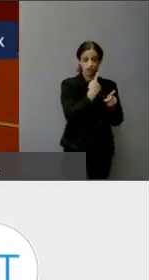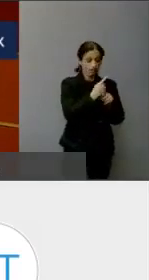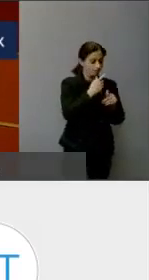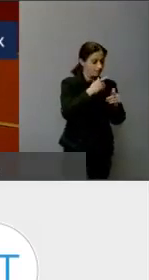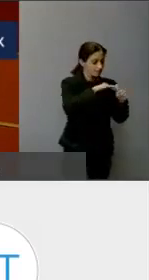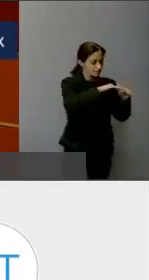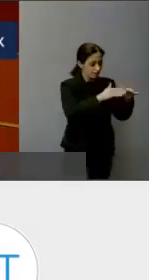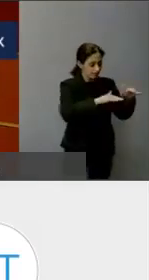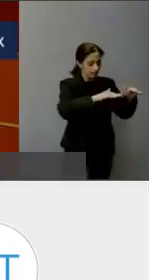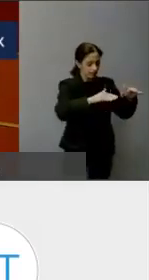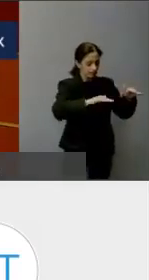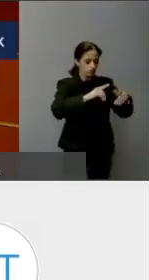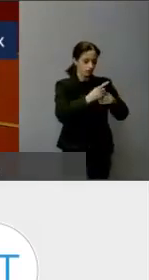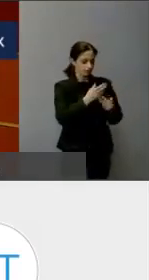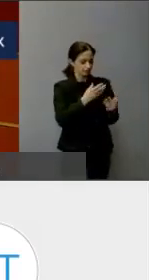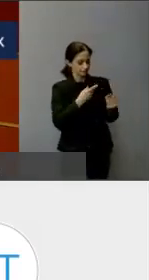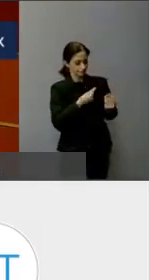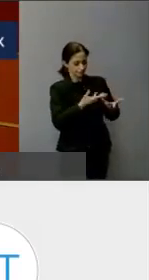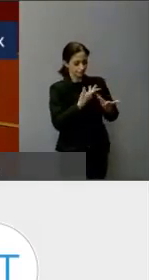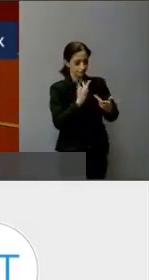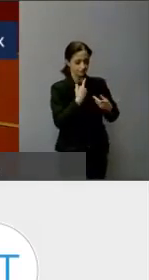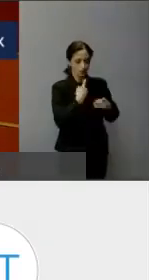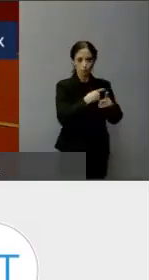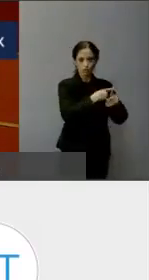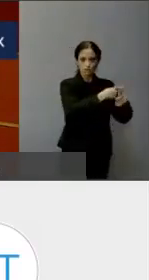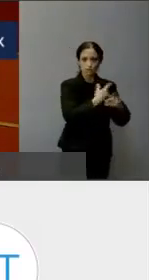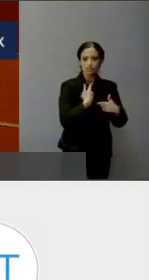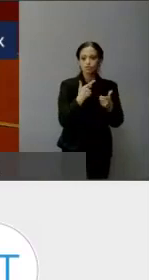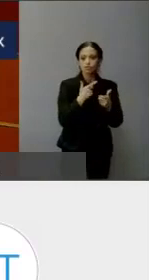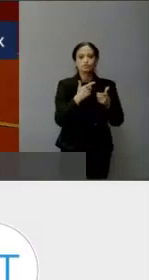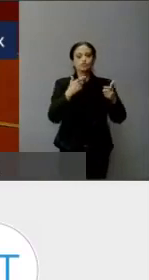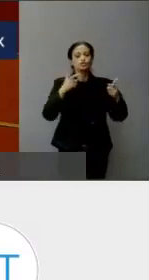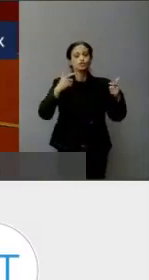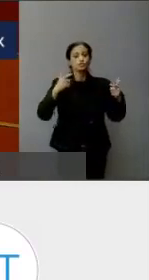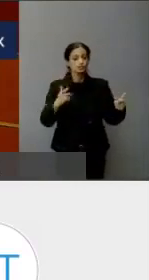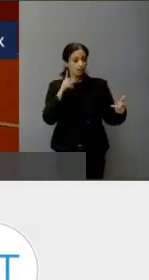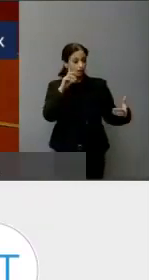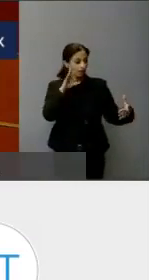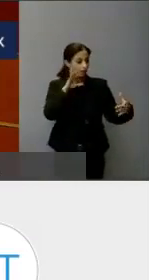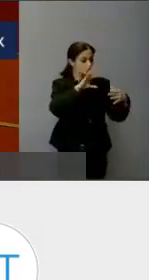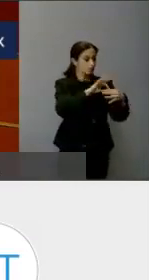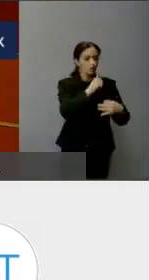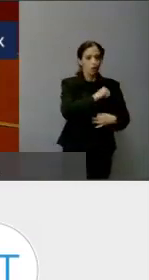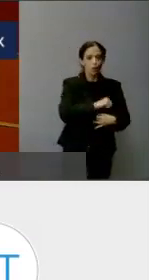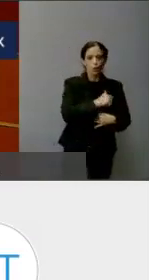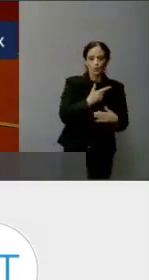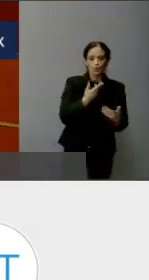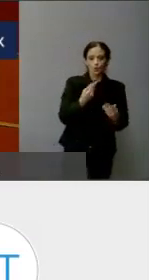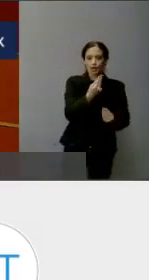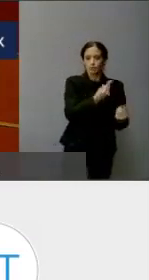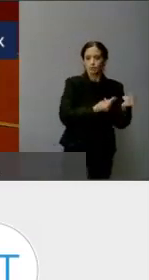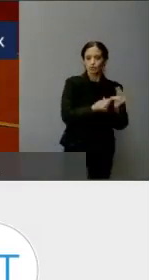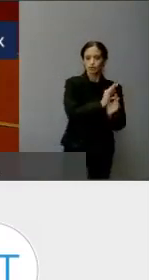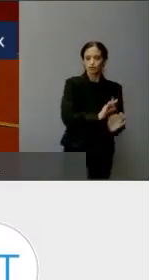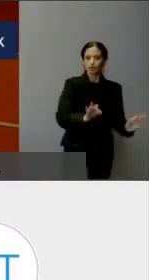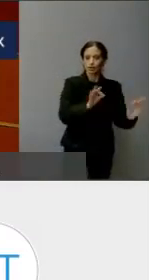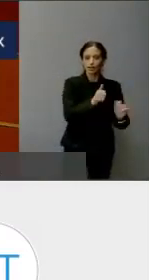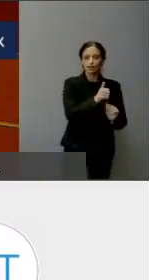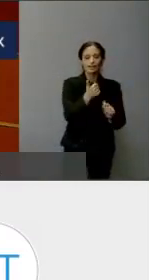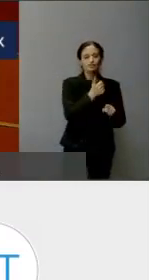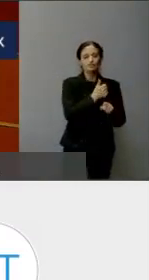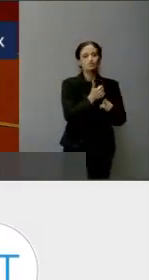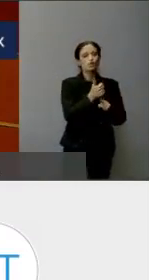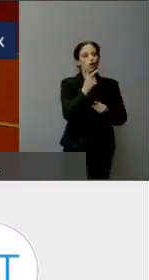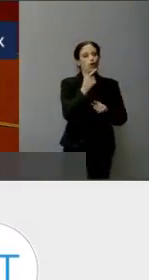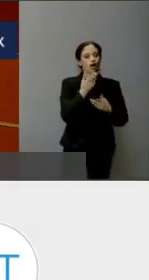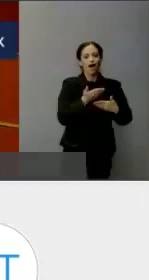di questa amministrazione comunale senza un'idea di città il comune non pianifica nulla ma si limita ad assecondare gli interessi particolari gli interessi